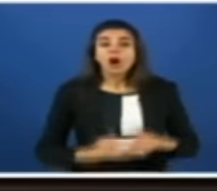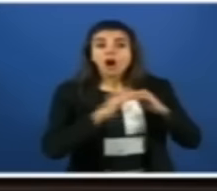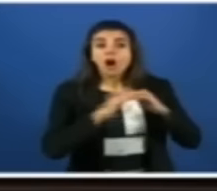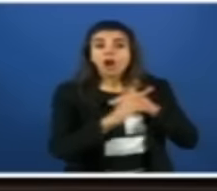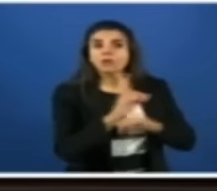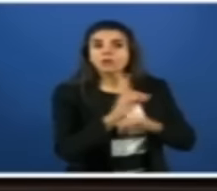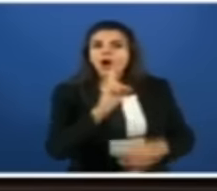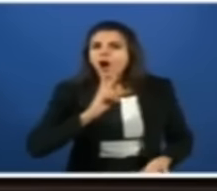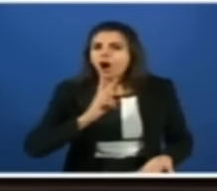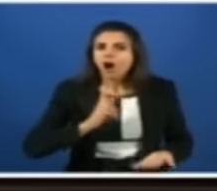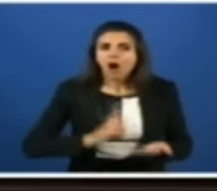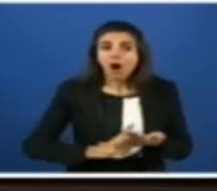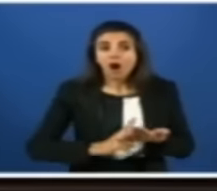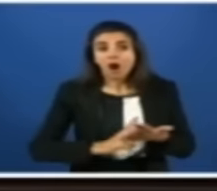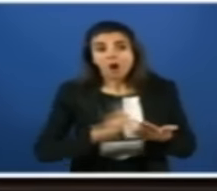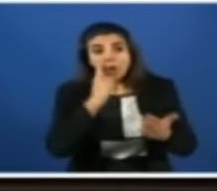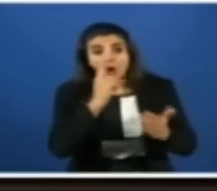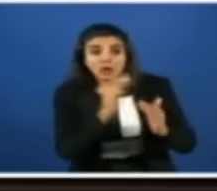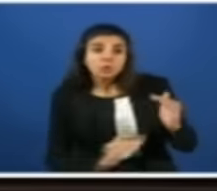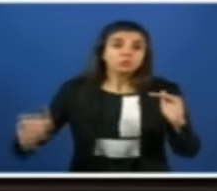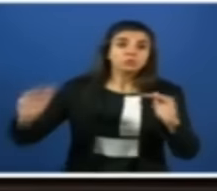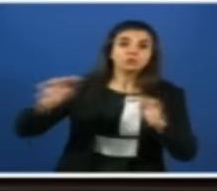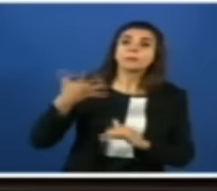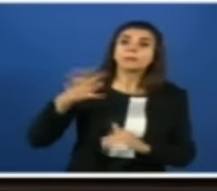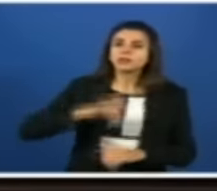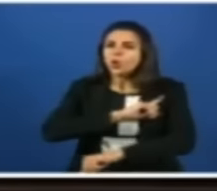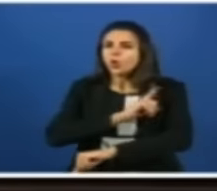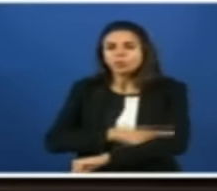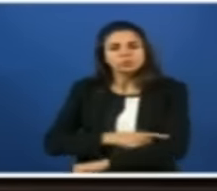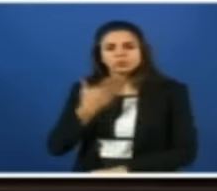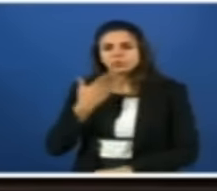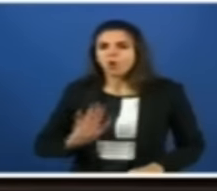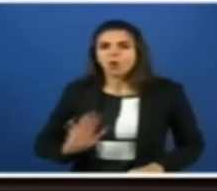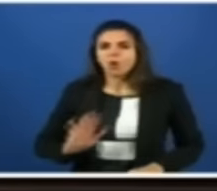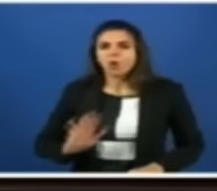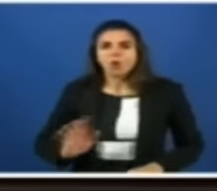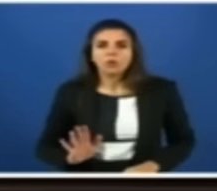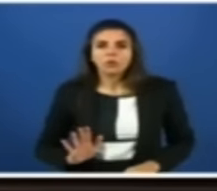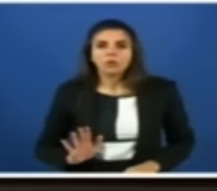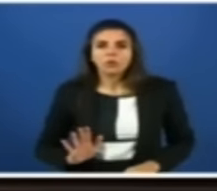Halkın iradesinin üzerinde başka bir irade olmaz.